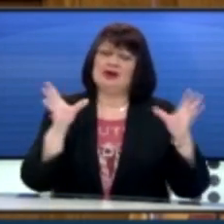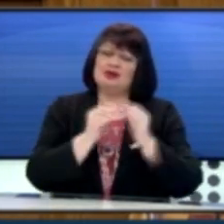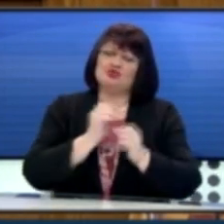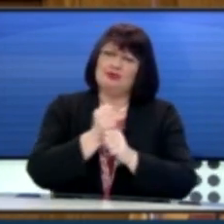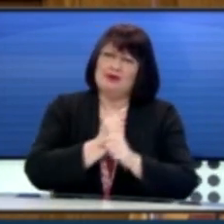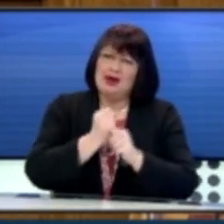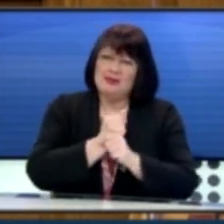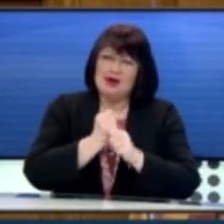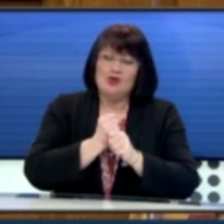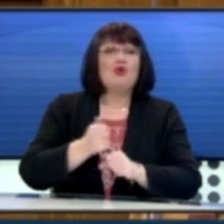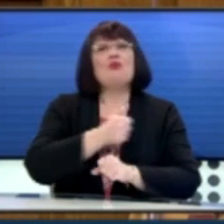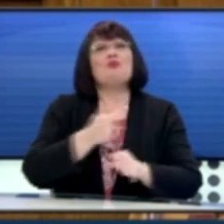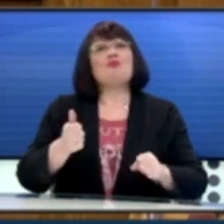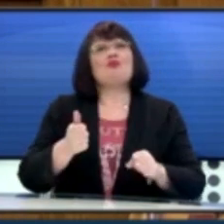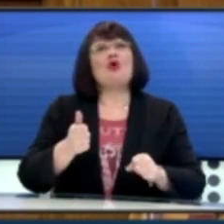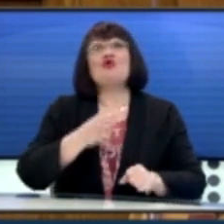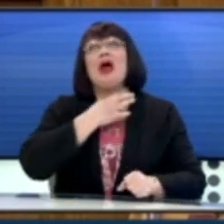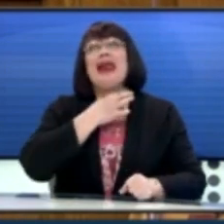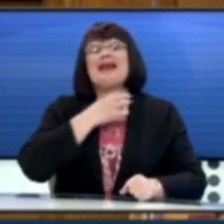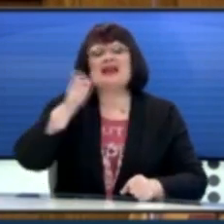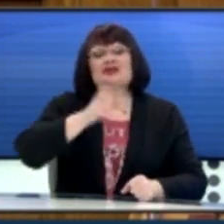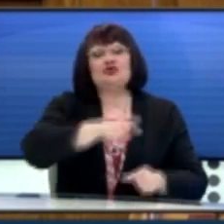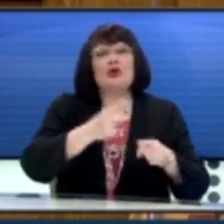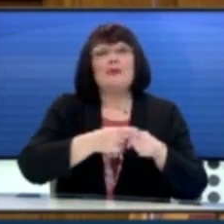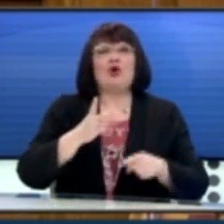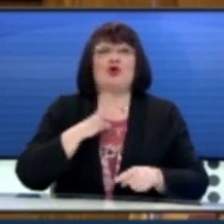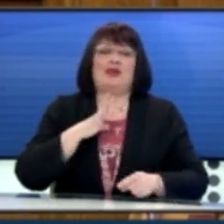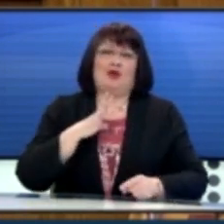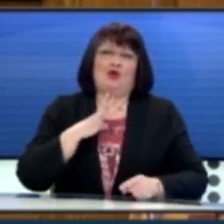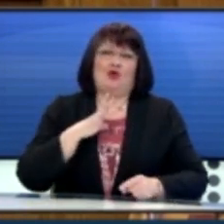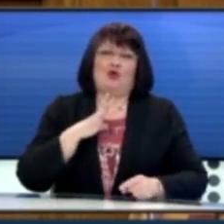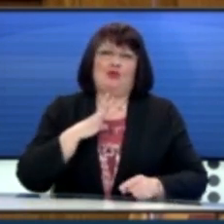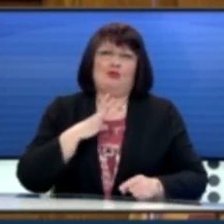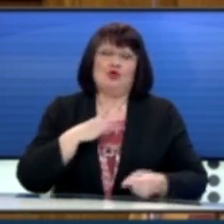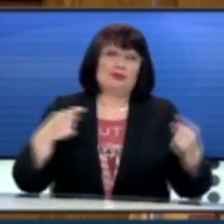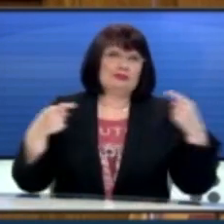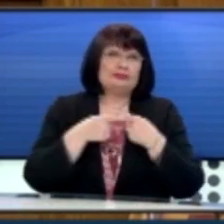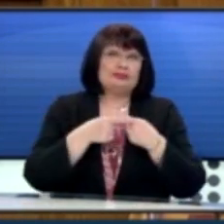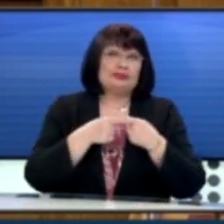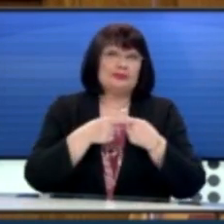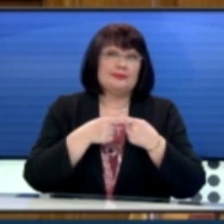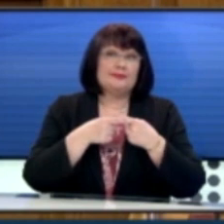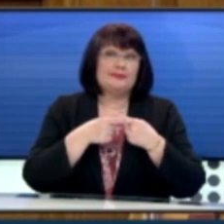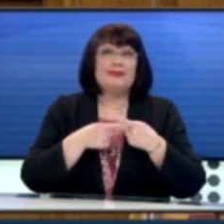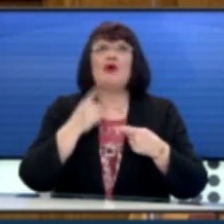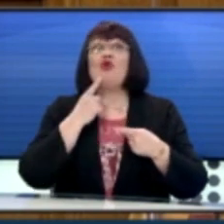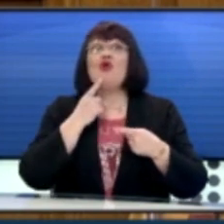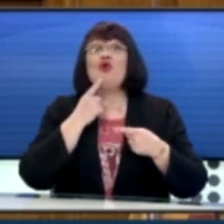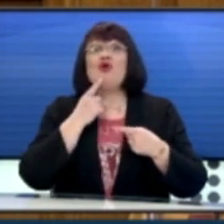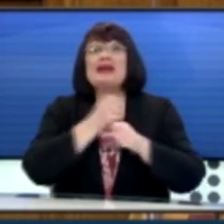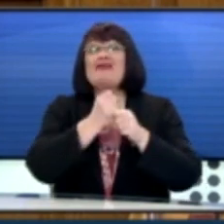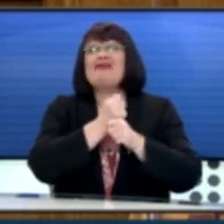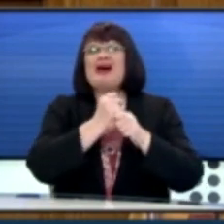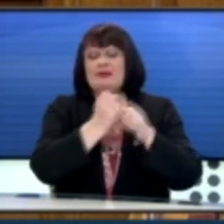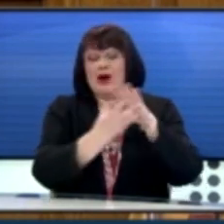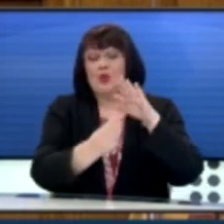φαρμάκου που θα υπηρετεί μόνο τις λαϊκές ανάγκες, κόντρα στον παρασιτισμό της πατέντας και του